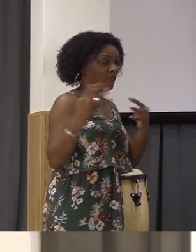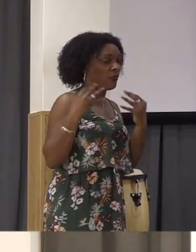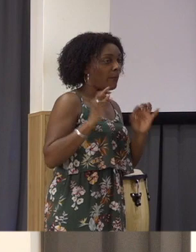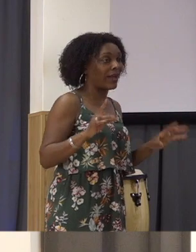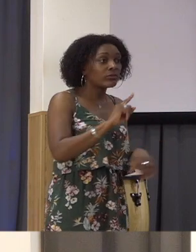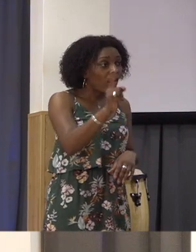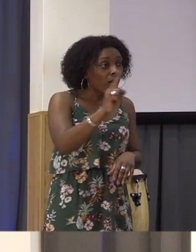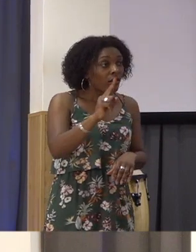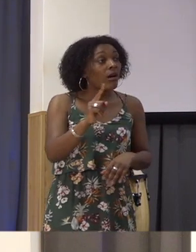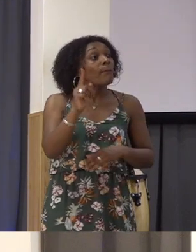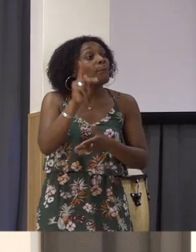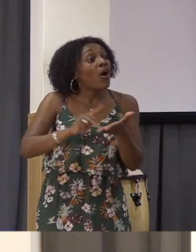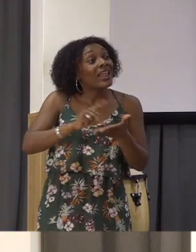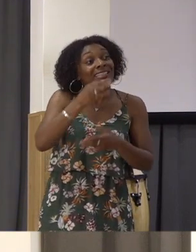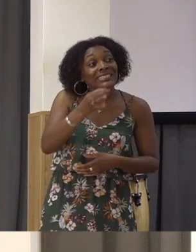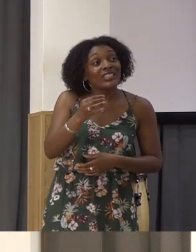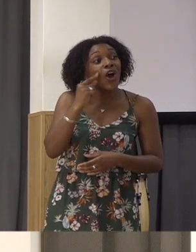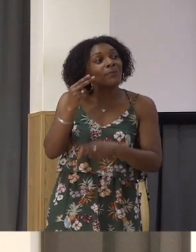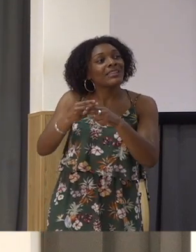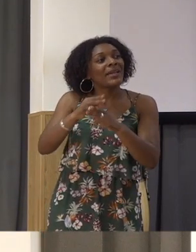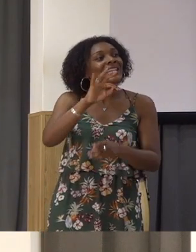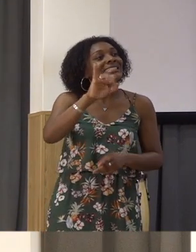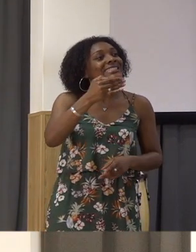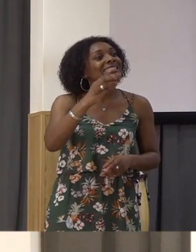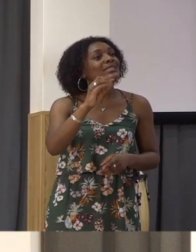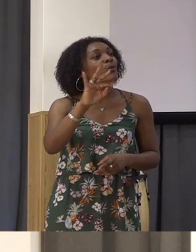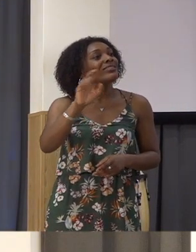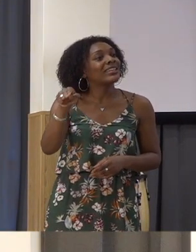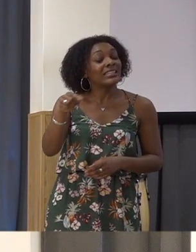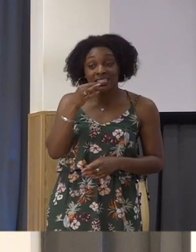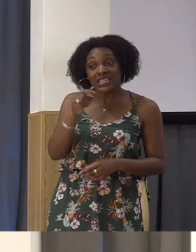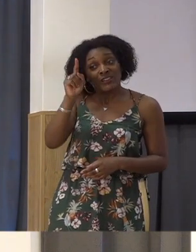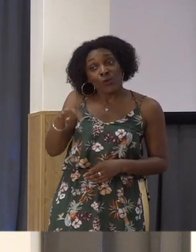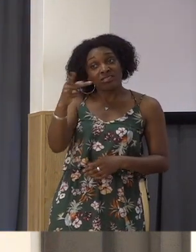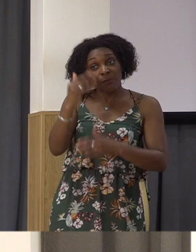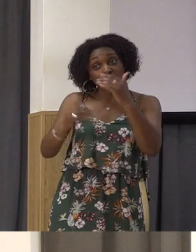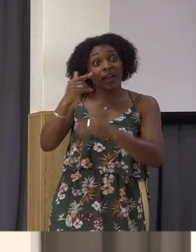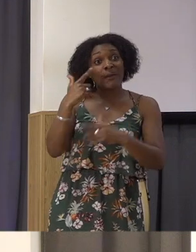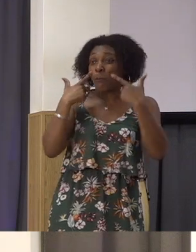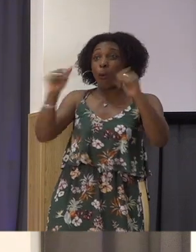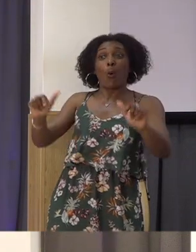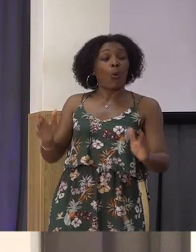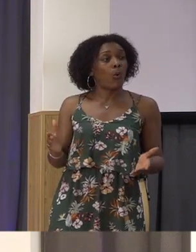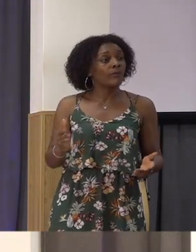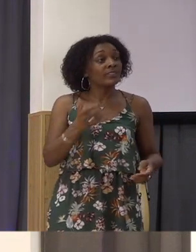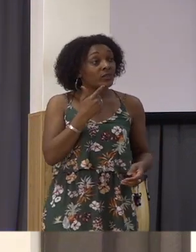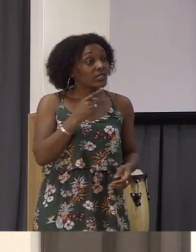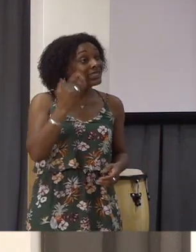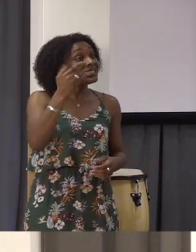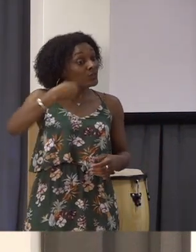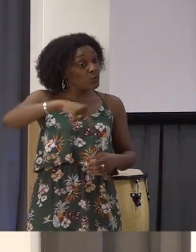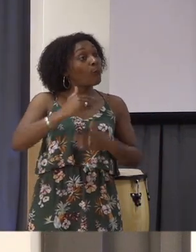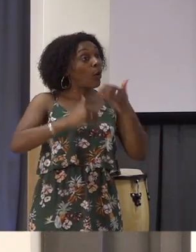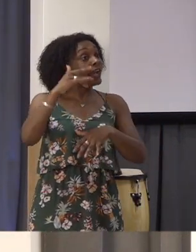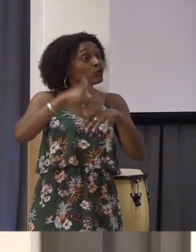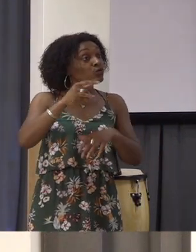il faut que tes progrès soient évidents pour tous. Donc le but de Dieu, c'est que nous fassions de progrès et que tout